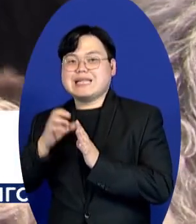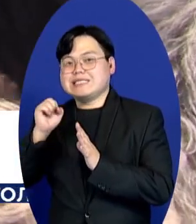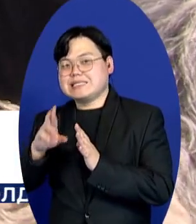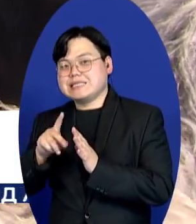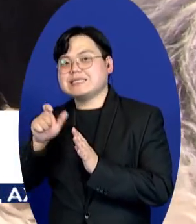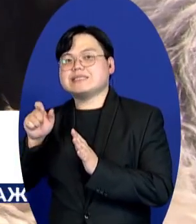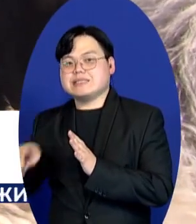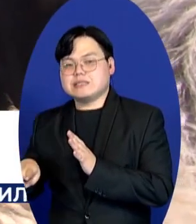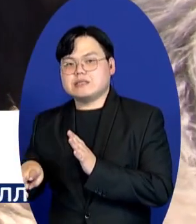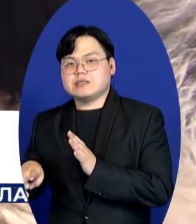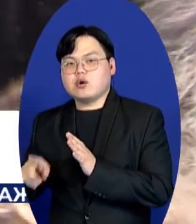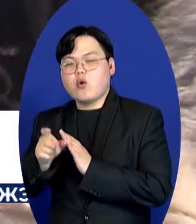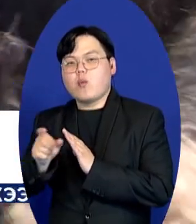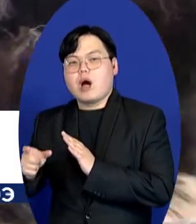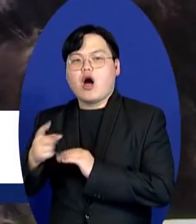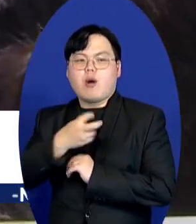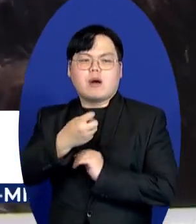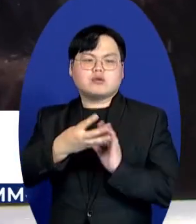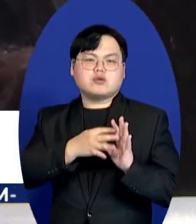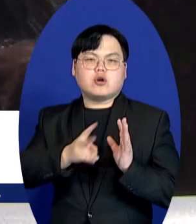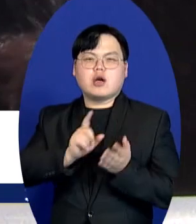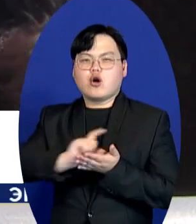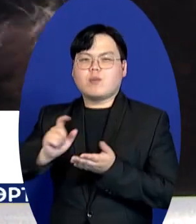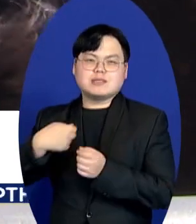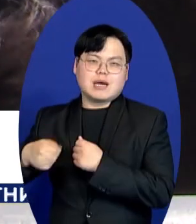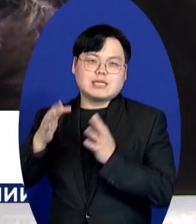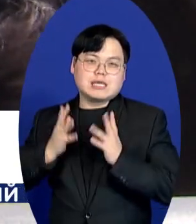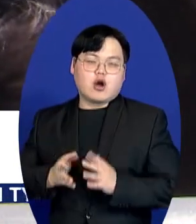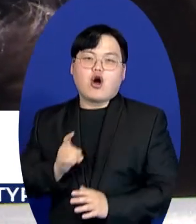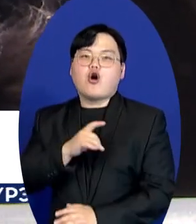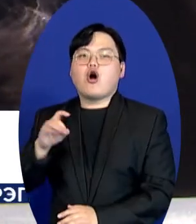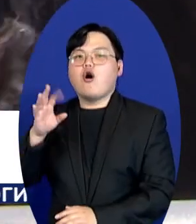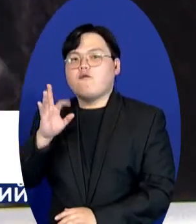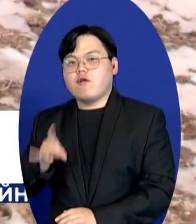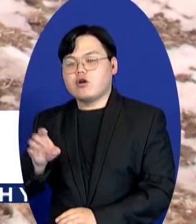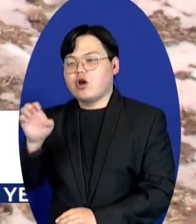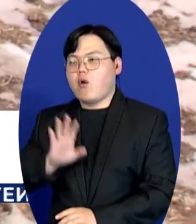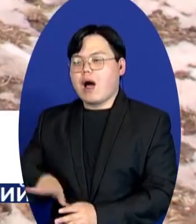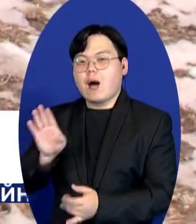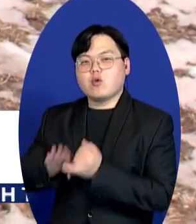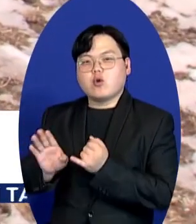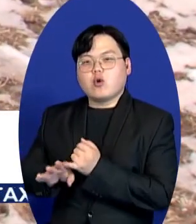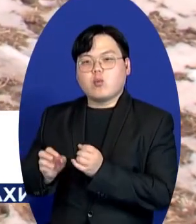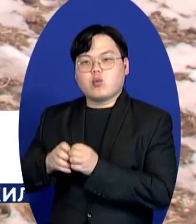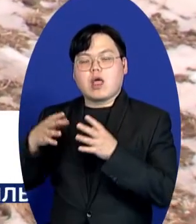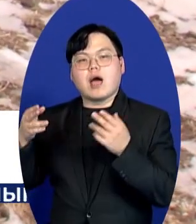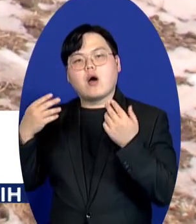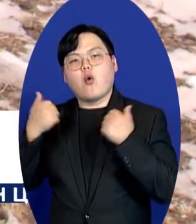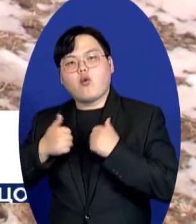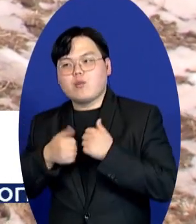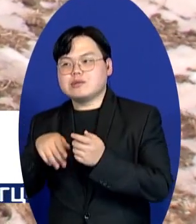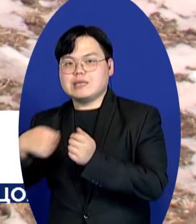зээлд 19 оноос хойш бүтээгдэхүүнээ экспортлж, сарлагийн хөврийг Европын хэрэглэгчдэд эцсийн бүтээгдэхүүнээр хүргэж байгаа брэнд